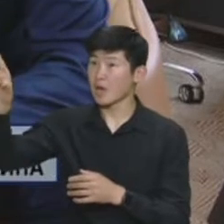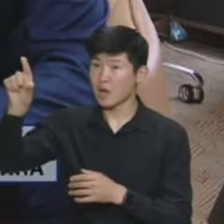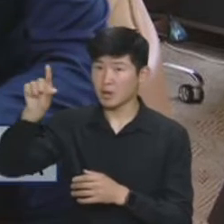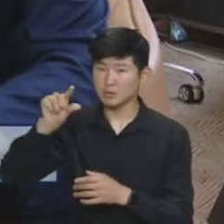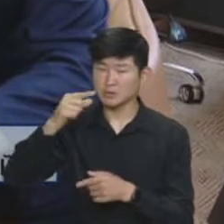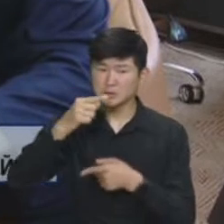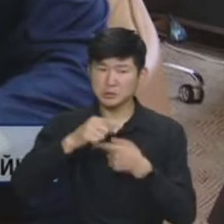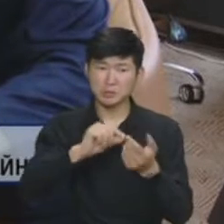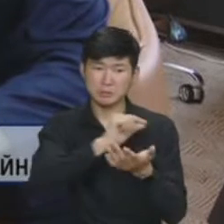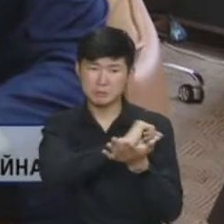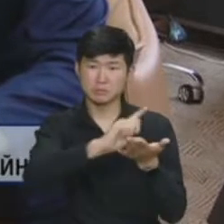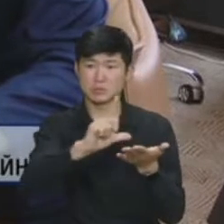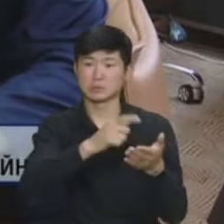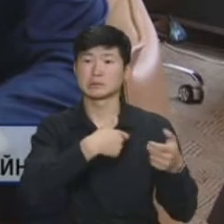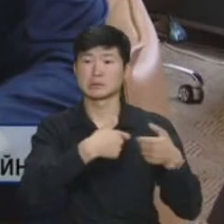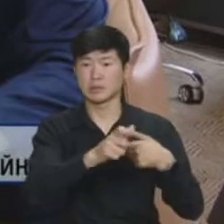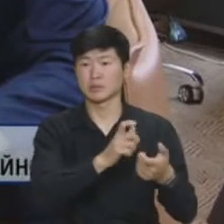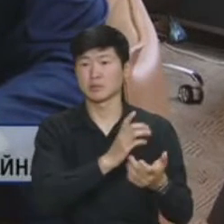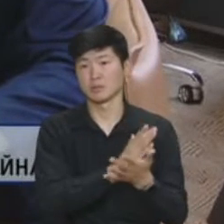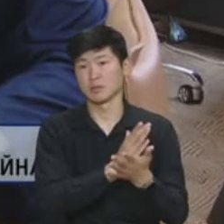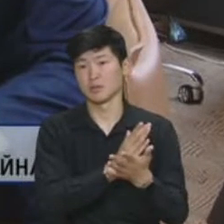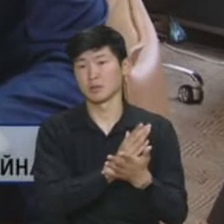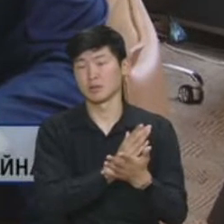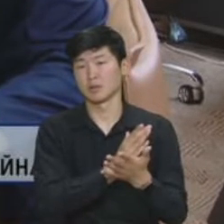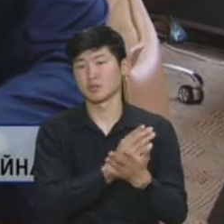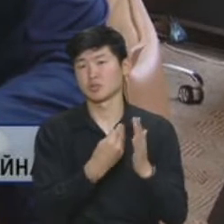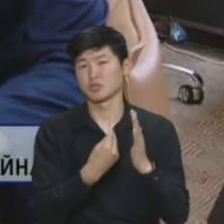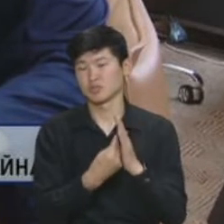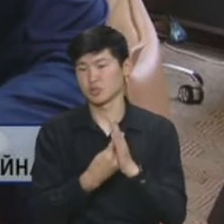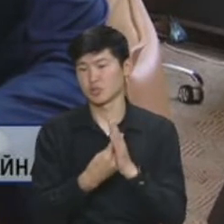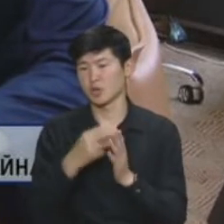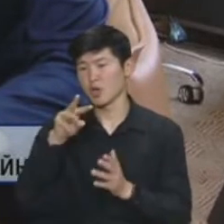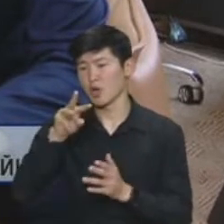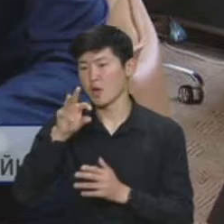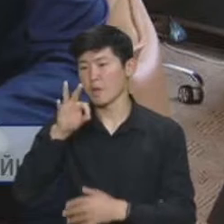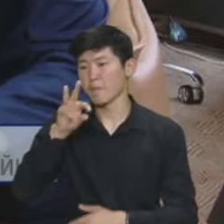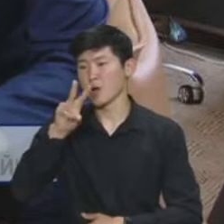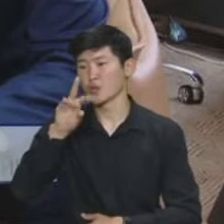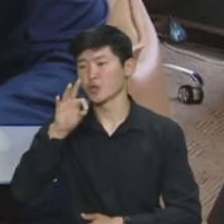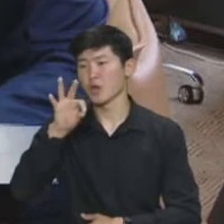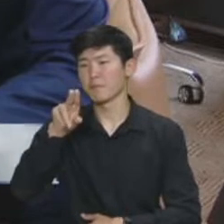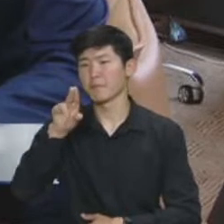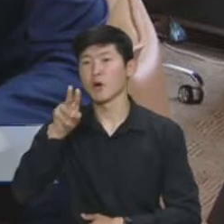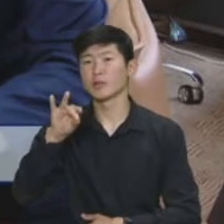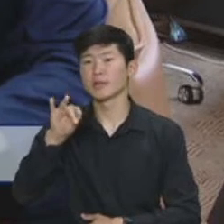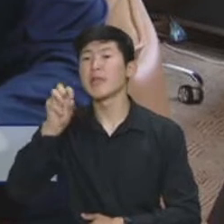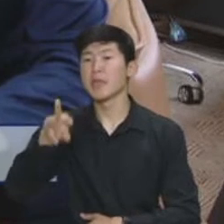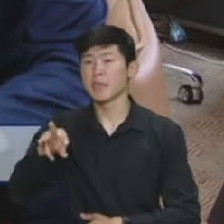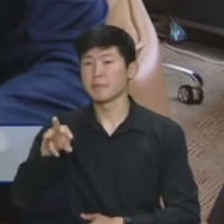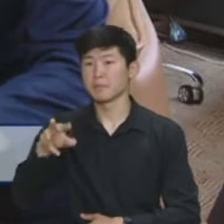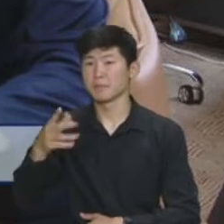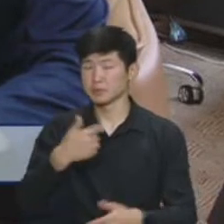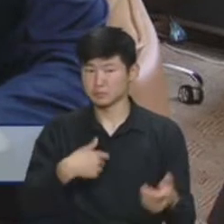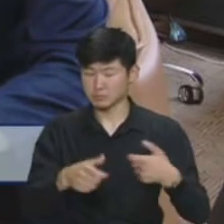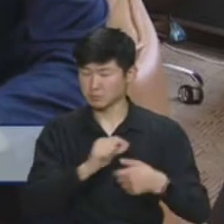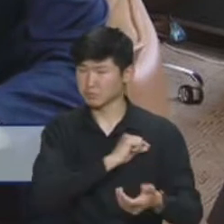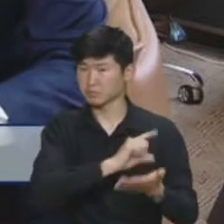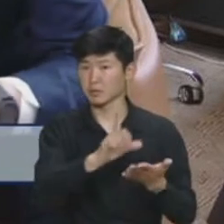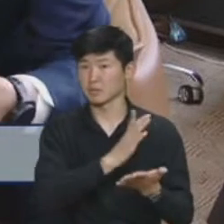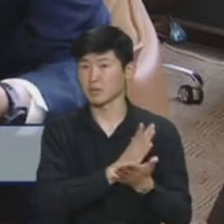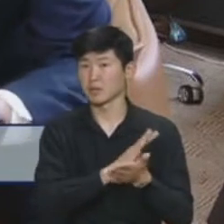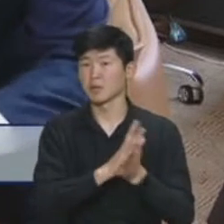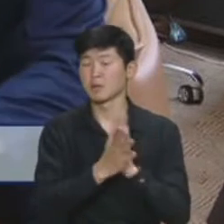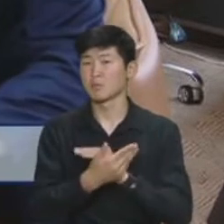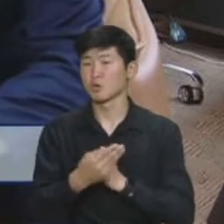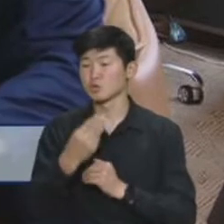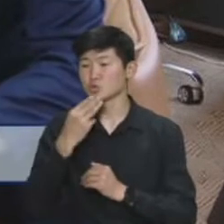хамаагүй илүү өртөгтэй үнэтэй зарагдаад байна. Ялангуяа одоо монополь болсон юмуд тийм одоо нөхцөл байдал үүссэн.